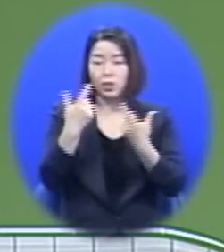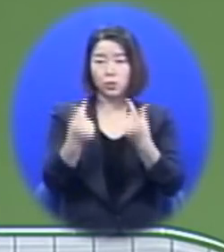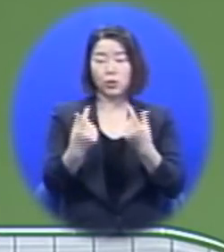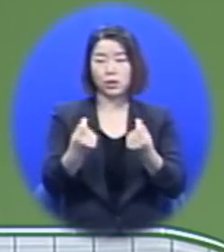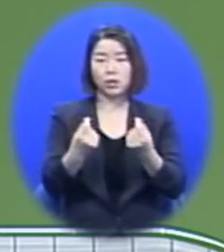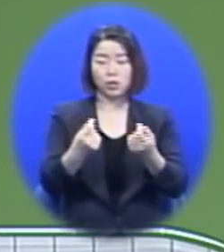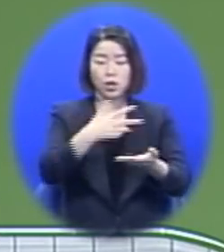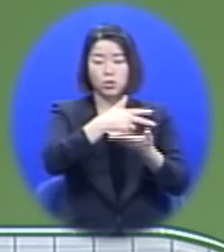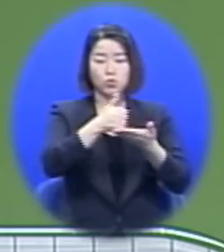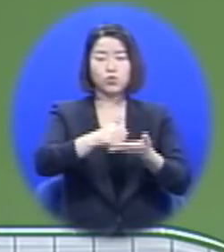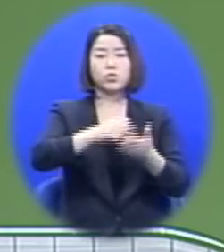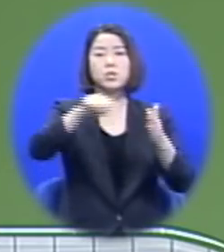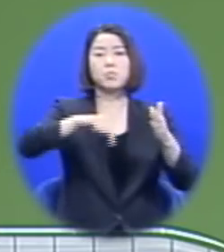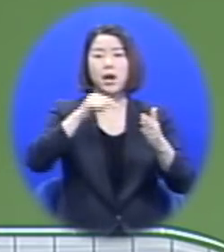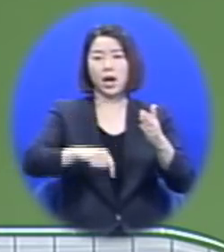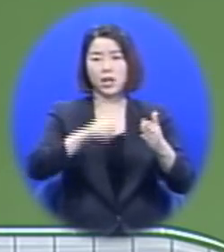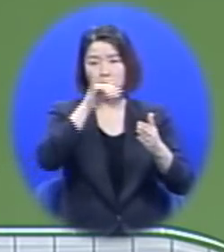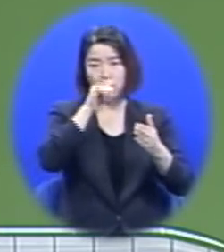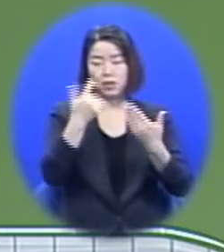있는 것이 똑같으니까.